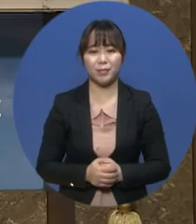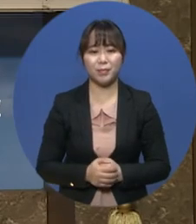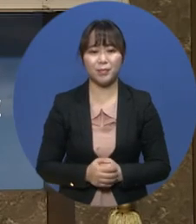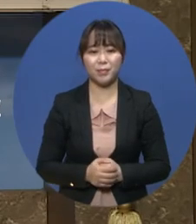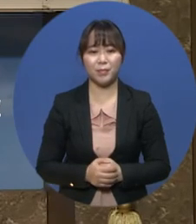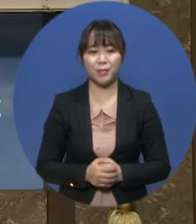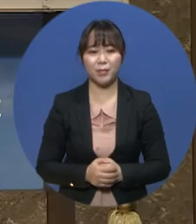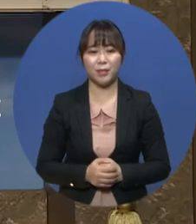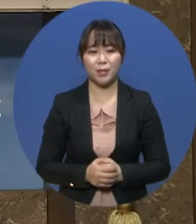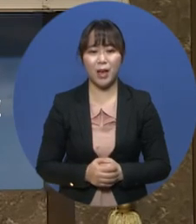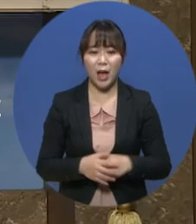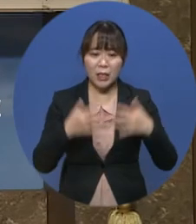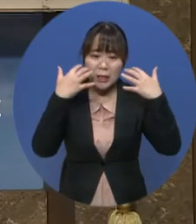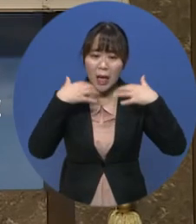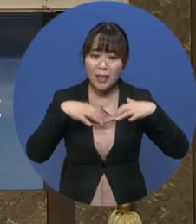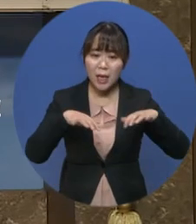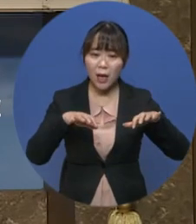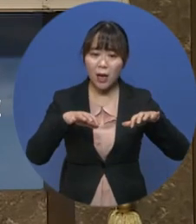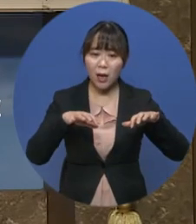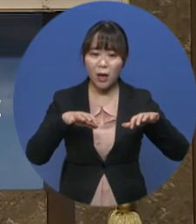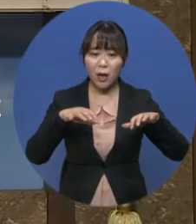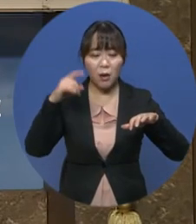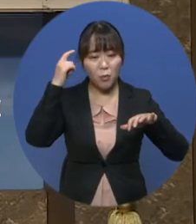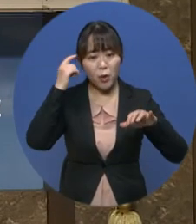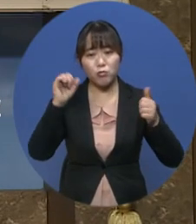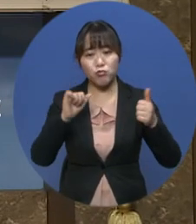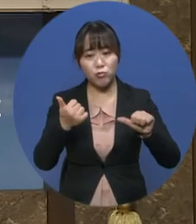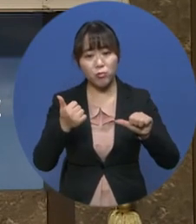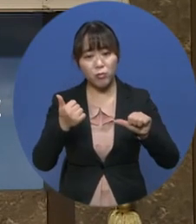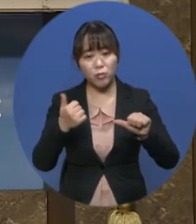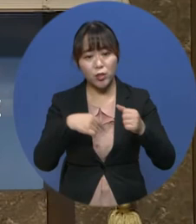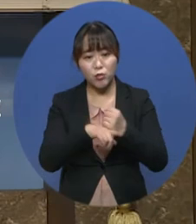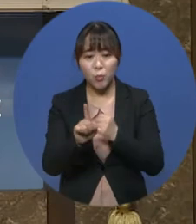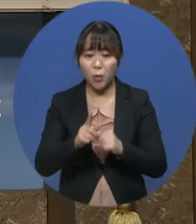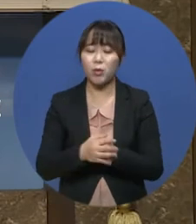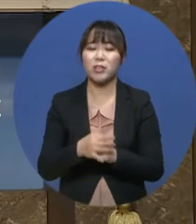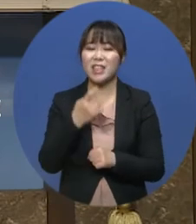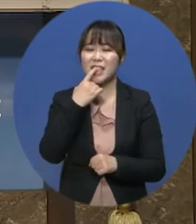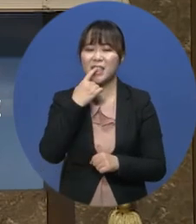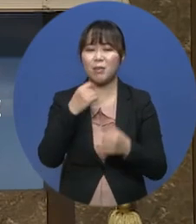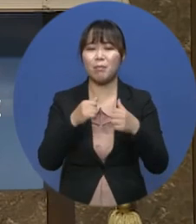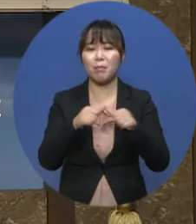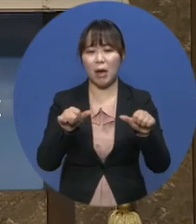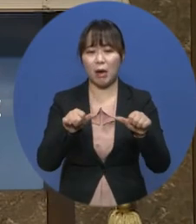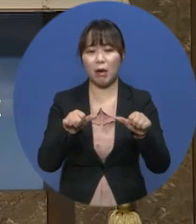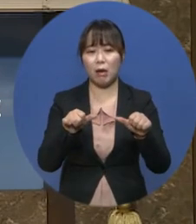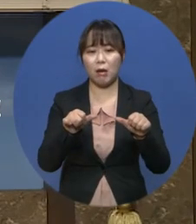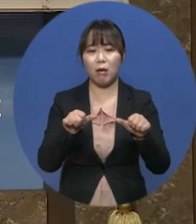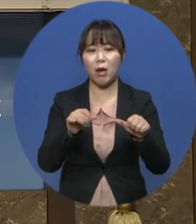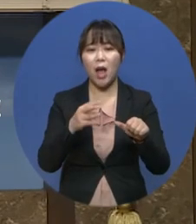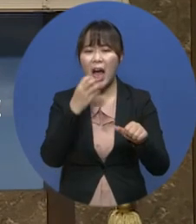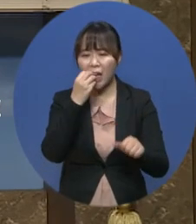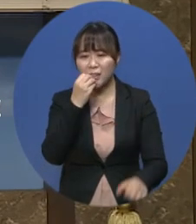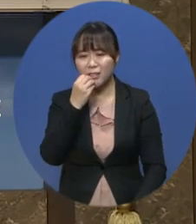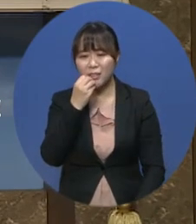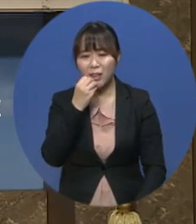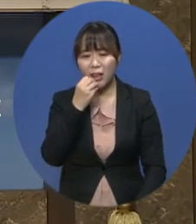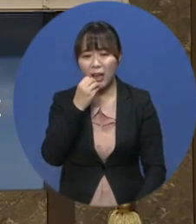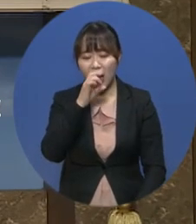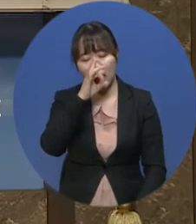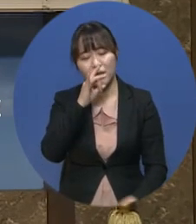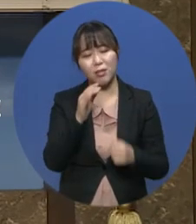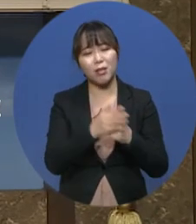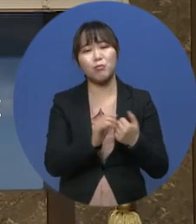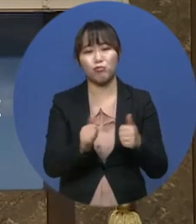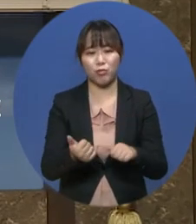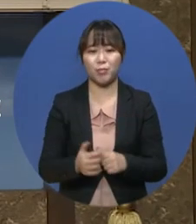사자가 왜 죽느니 아멘 요 이가 만 거지 면은 먹질 못해서 죽습니다